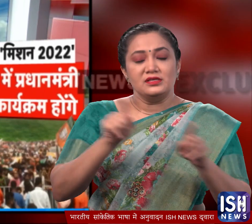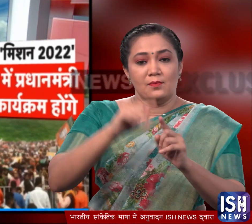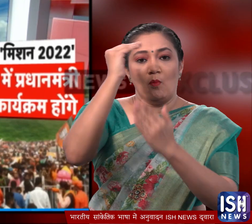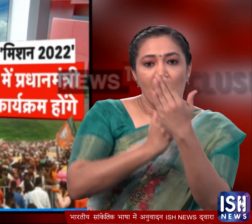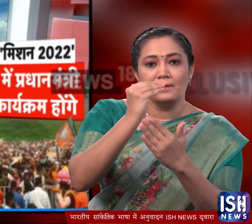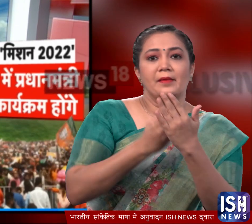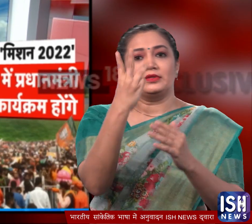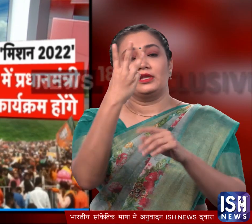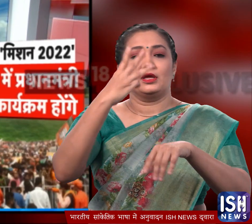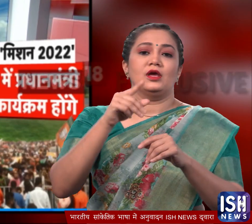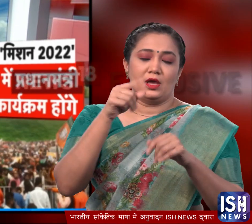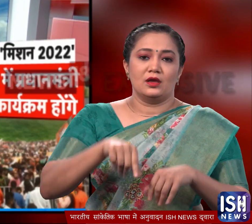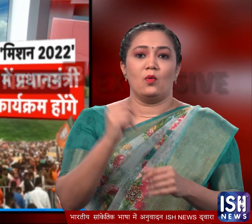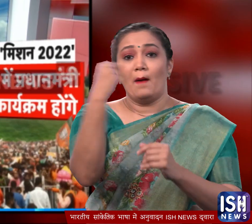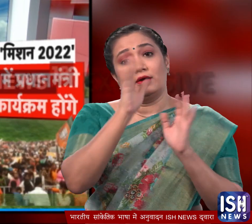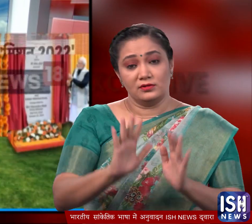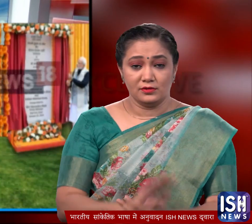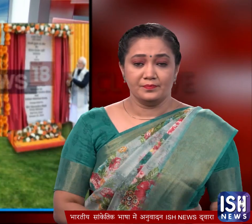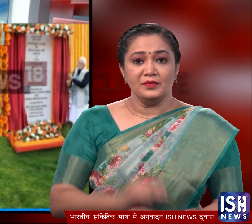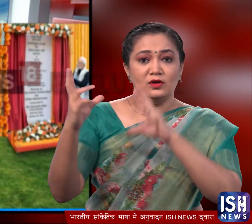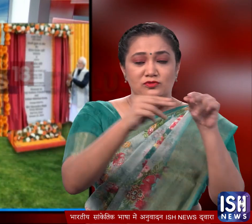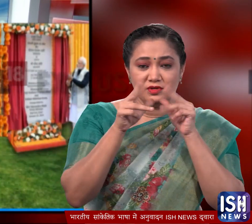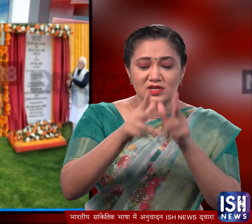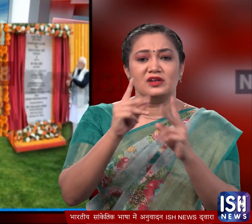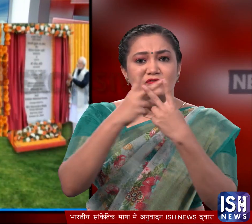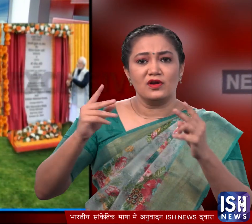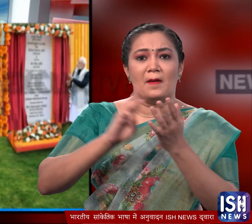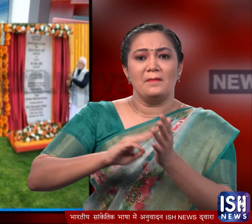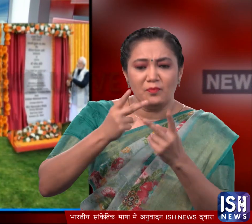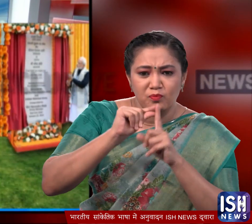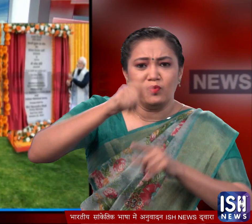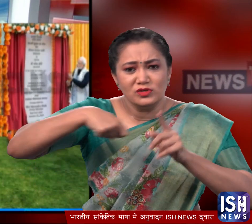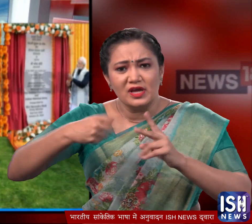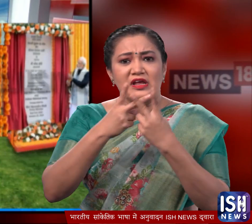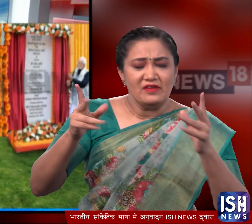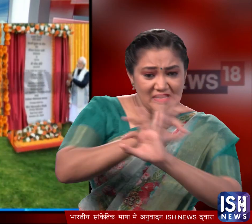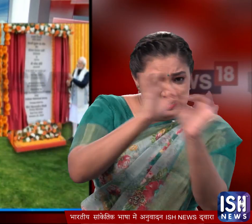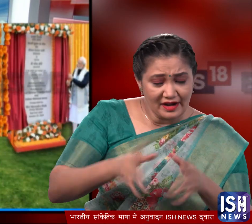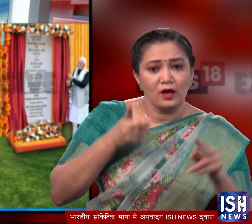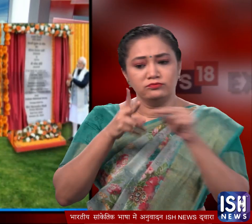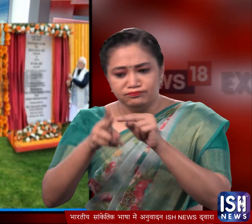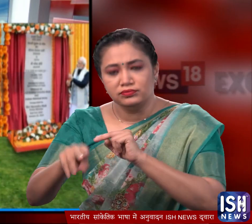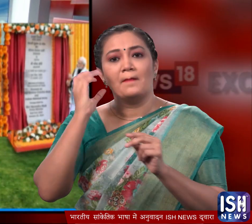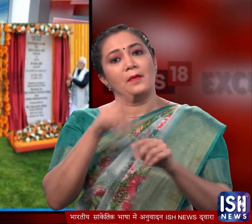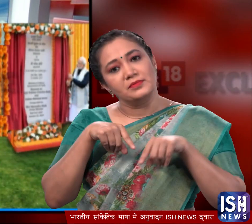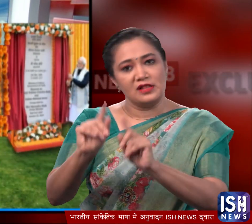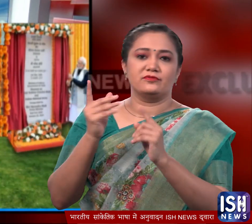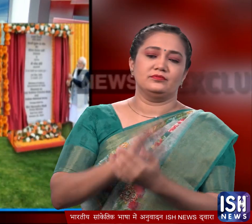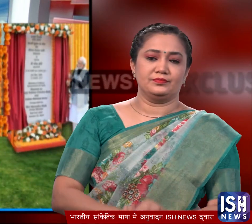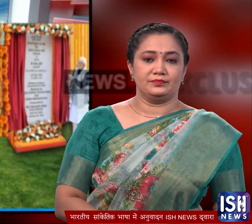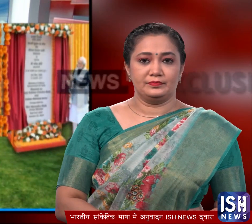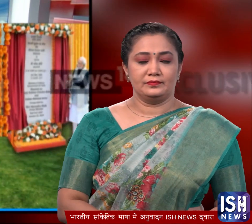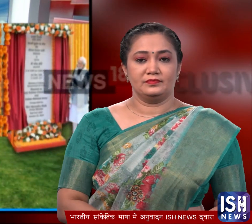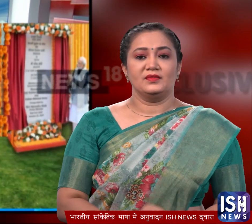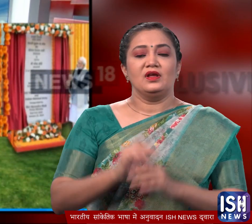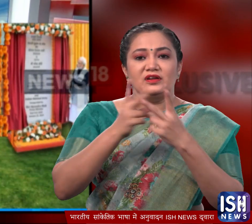महीने उनके 3 कार्यक्रम यूपी में होंगे। साथ ही सूत्रों के मुताबिक राज्य में कई बड़े सरकारी प्रोजेक्ट जो बनकर तैयार हैं, उनका उद्घाटन भी पीएम ही